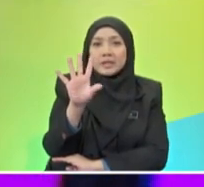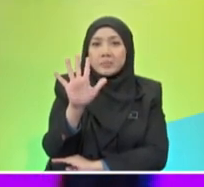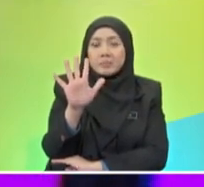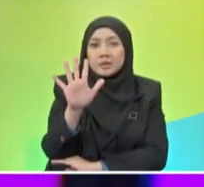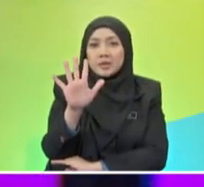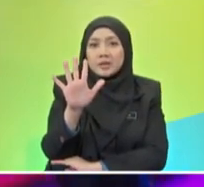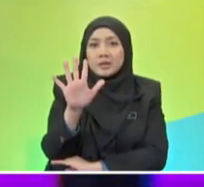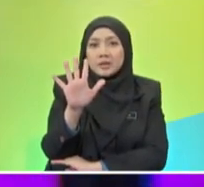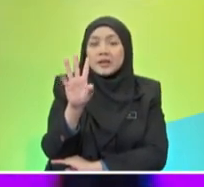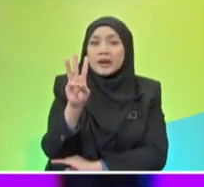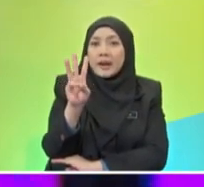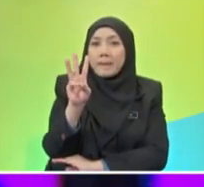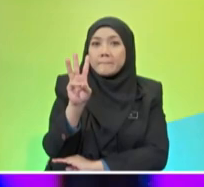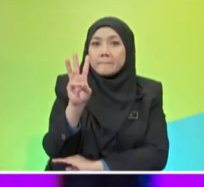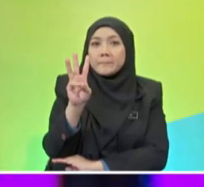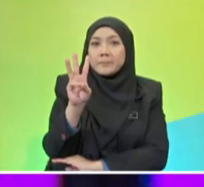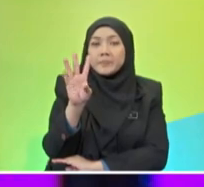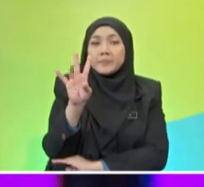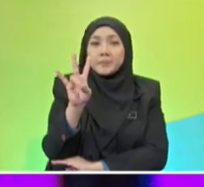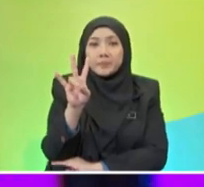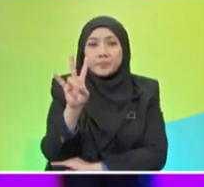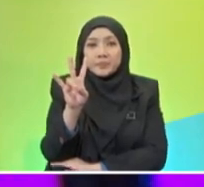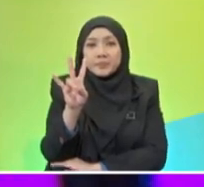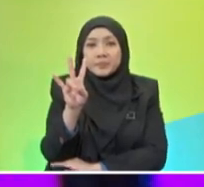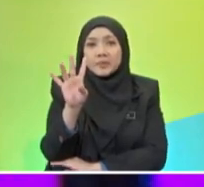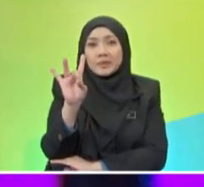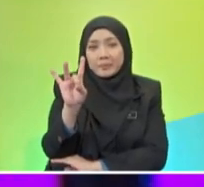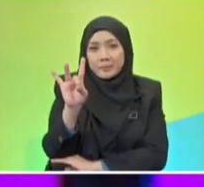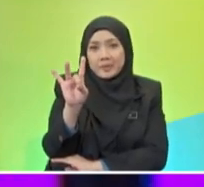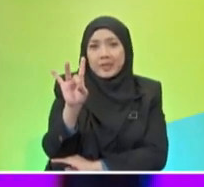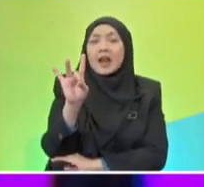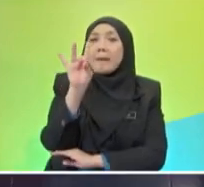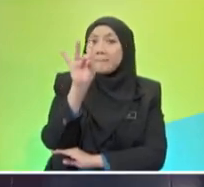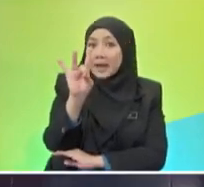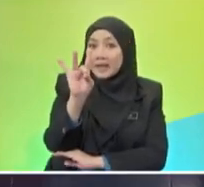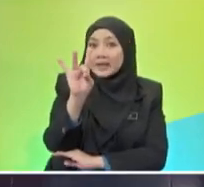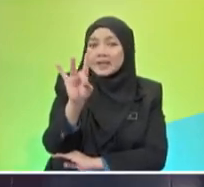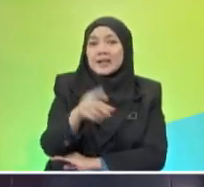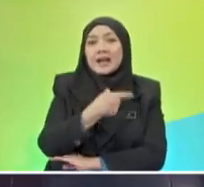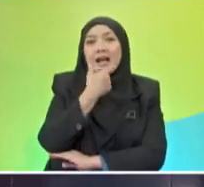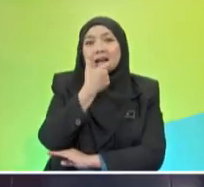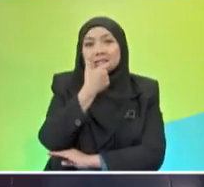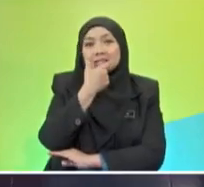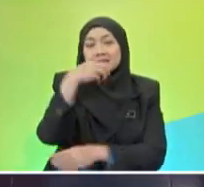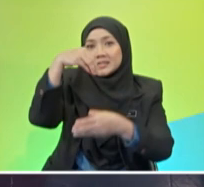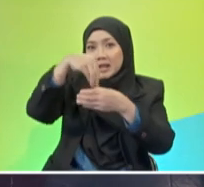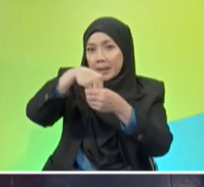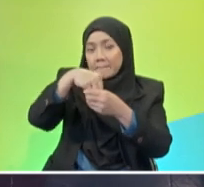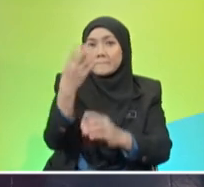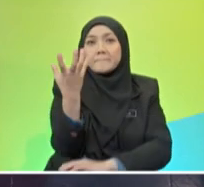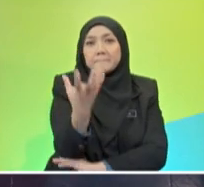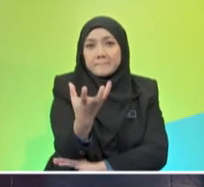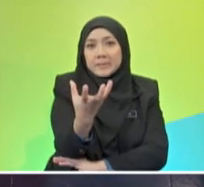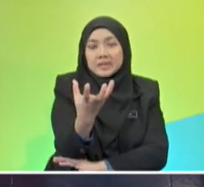lima, enam, tujuh, lapan. Yang ni lapan. Ya,